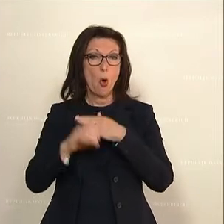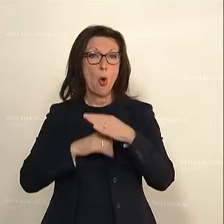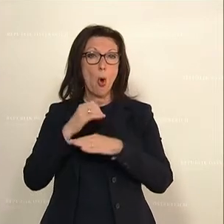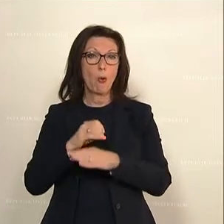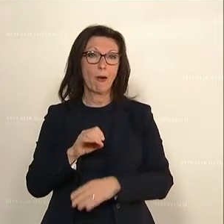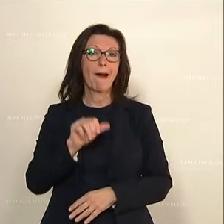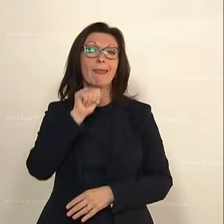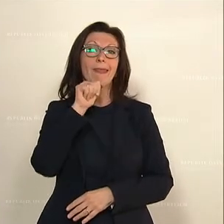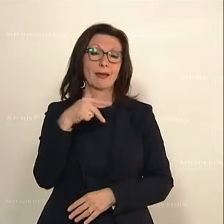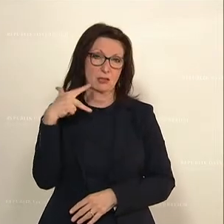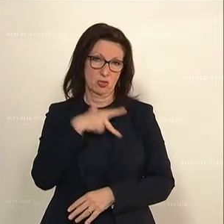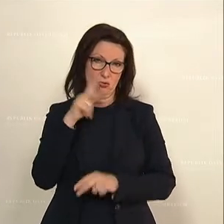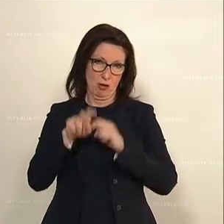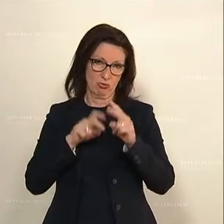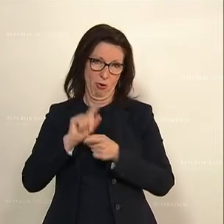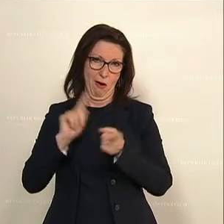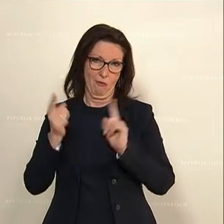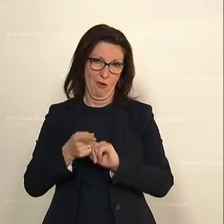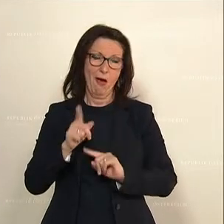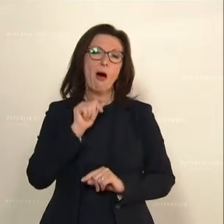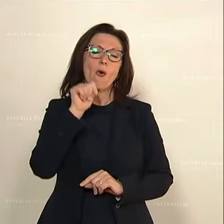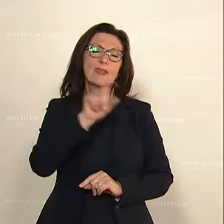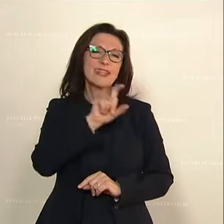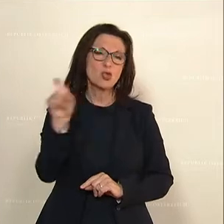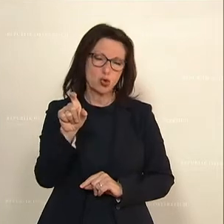ökoasozialen Steuerreform und nicht der Krieg in der Ukraine.